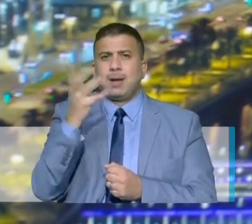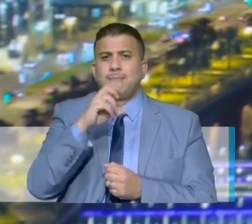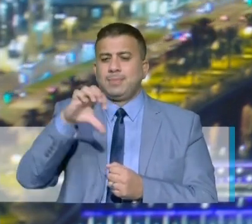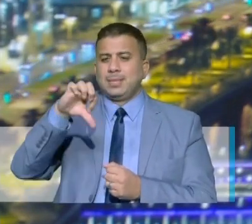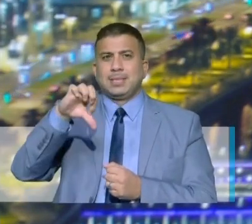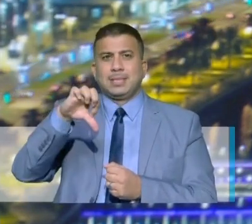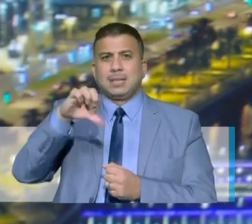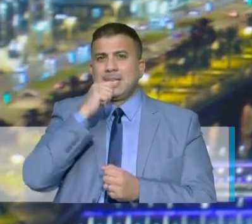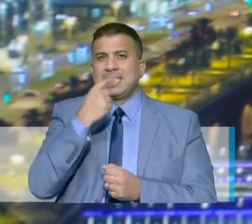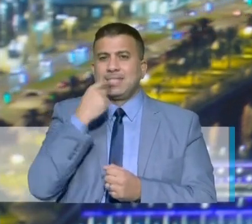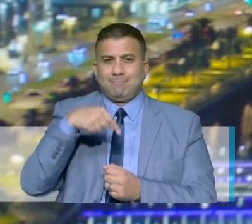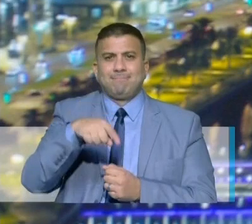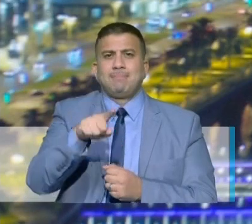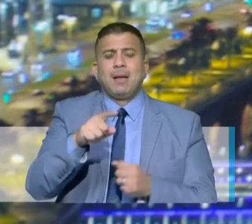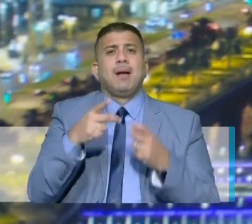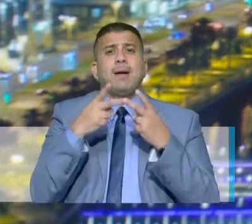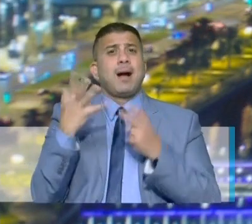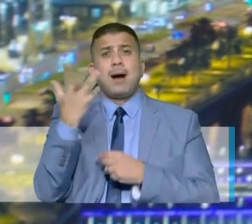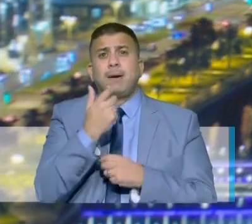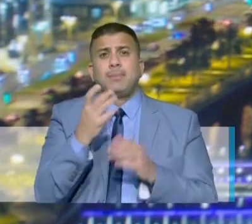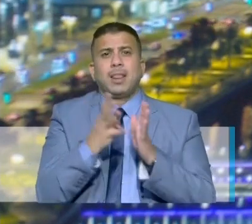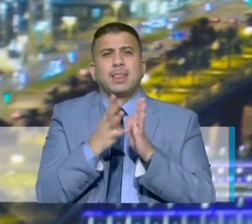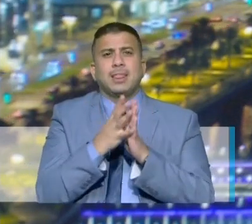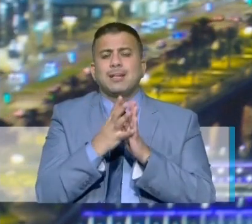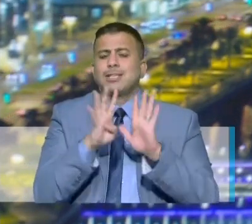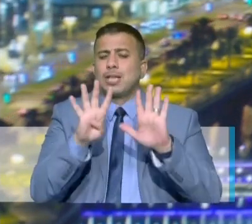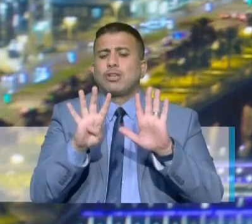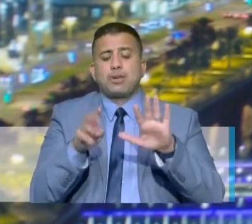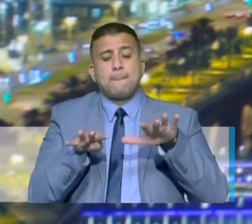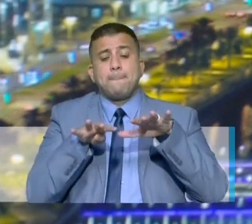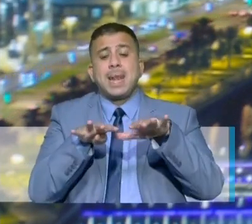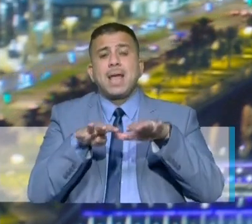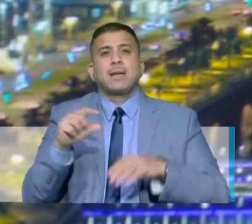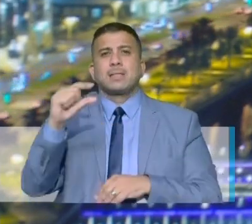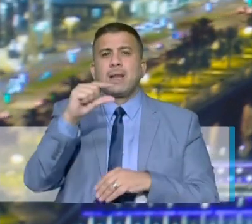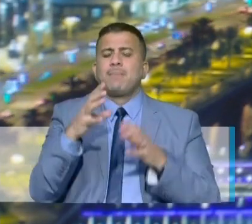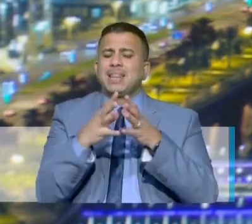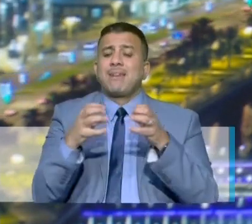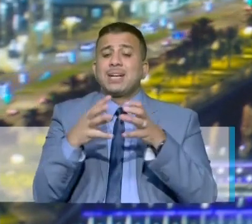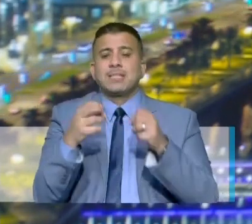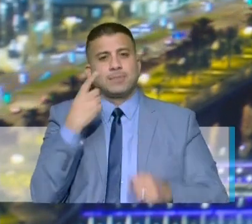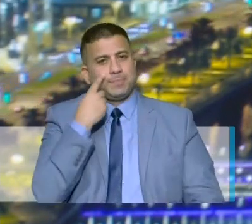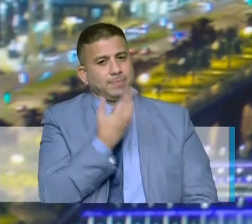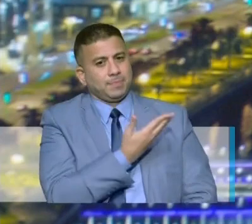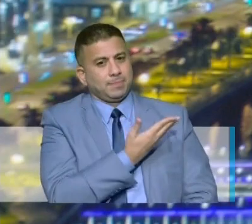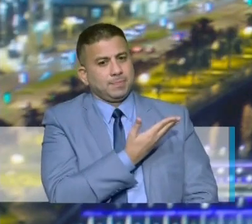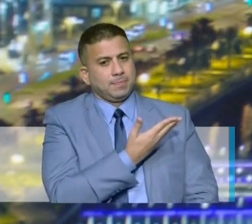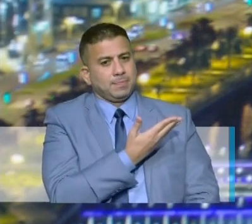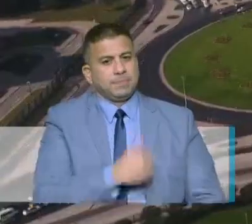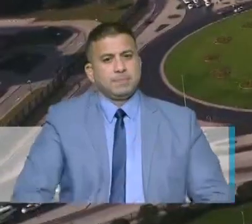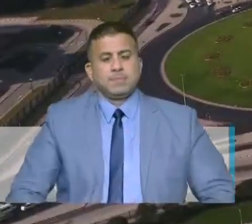التسعه الاولى من العام الجاري التي بلغت 19 مليار درهم التفاصيل في التقرير